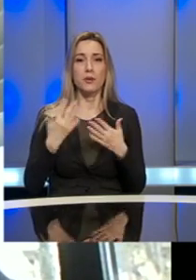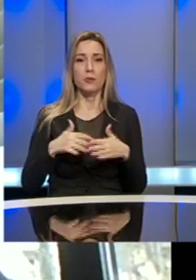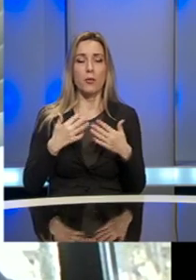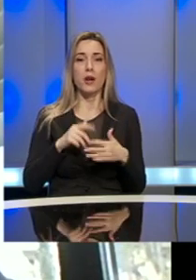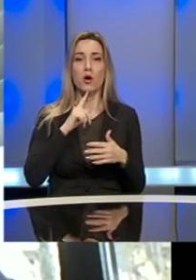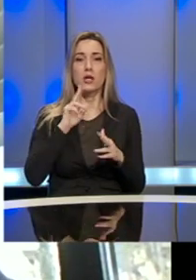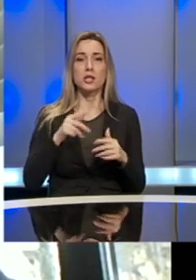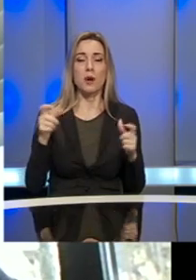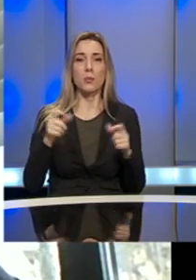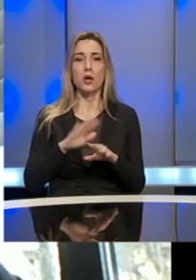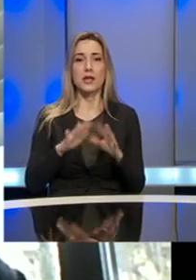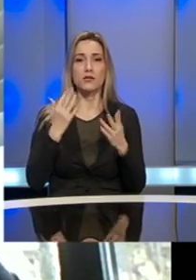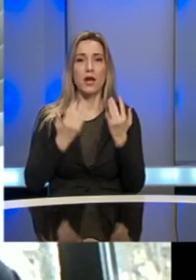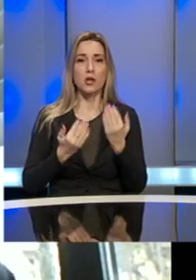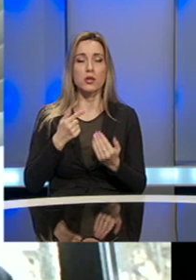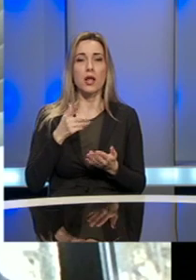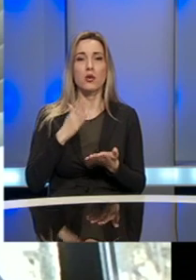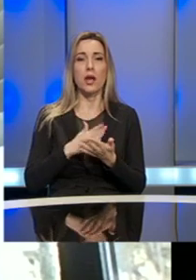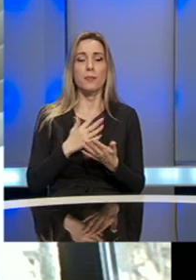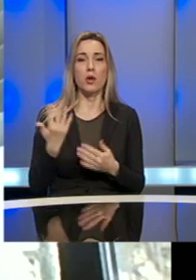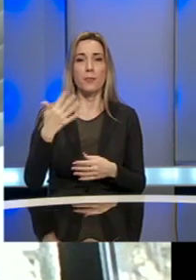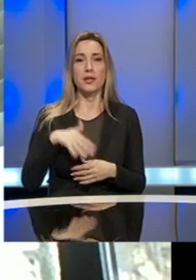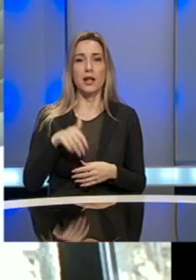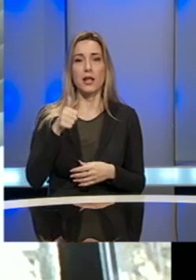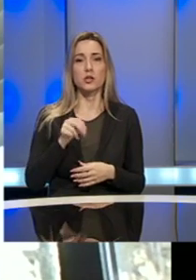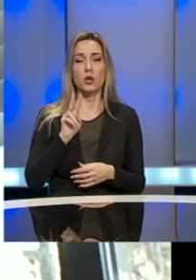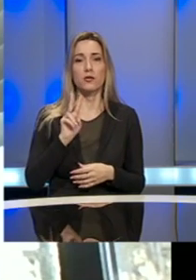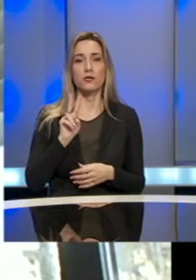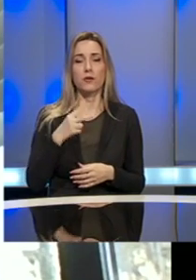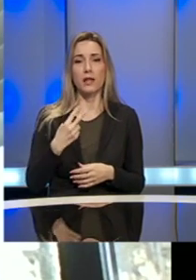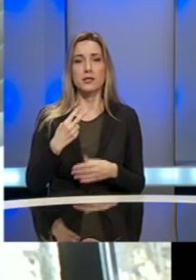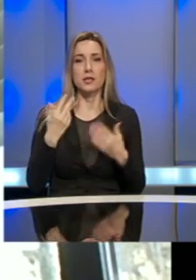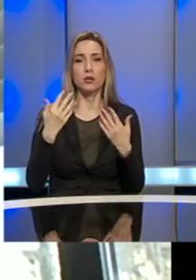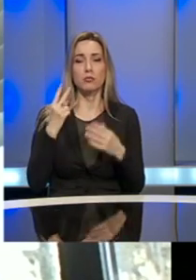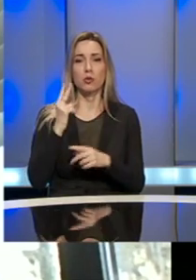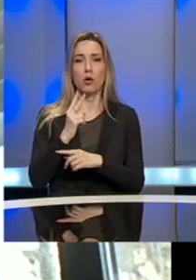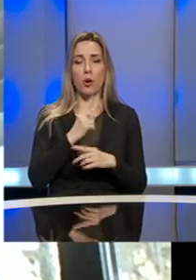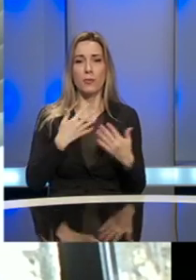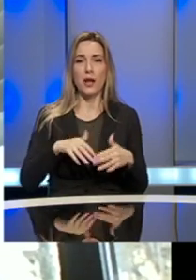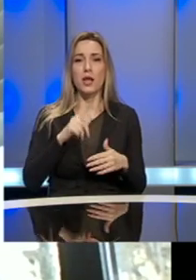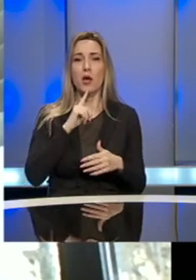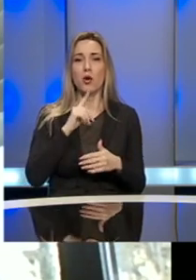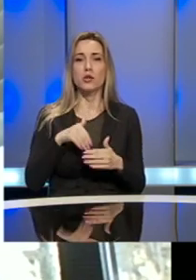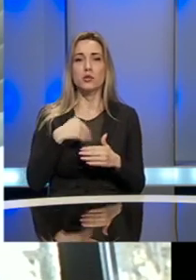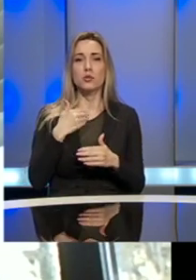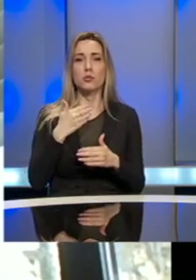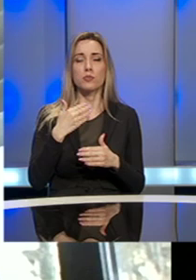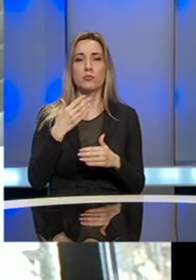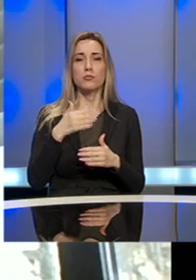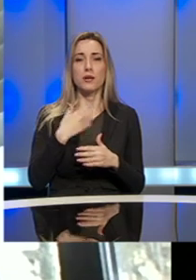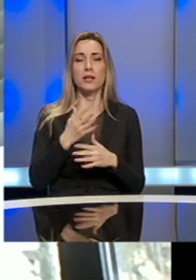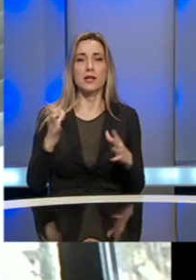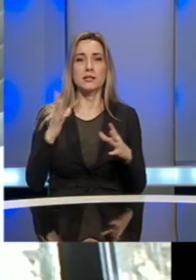imale blokirane sve račune, od toga je bilo 5.120 kompanija koje su predale završne